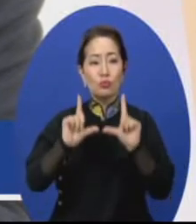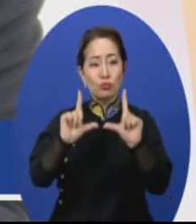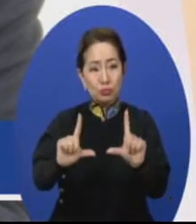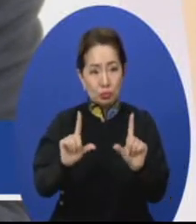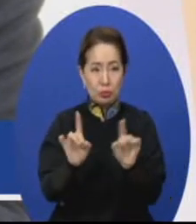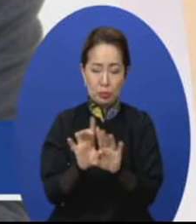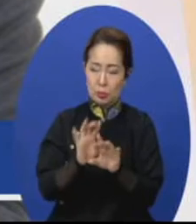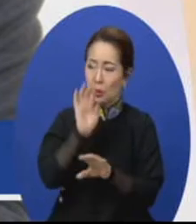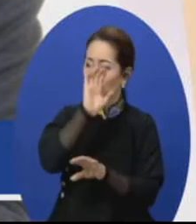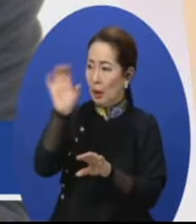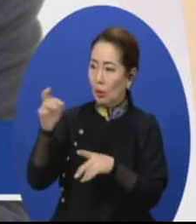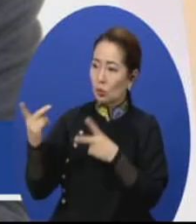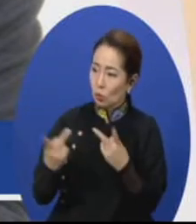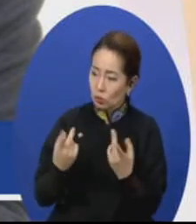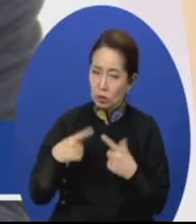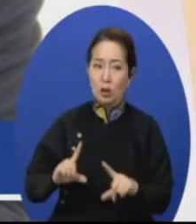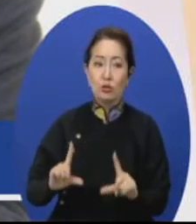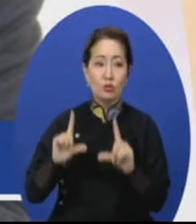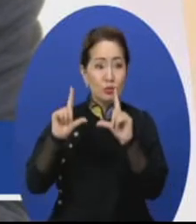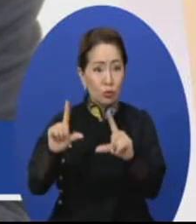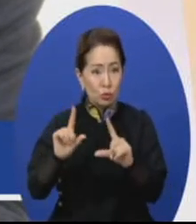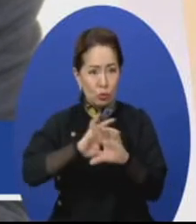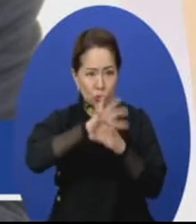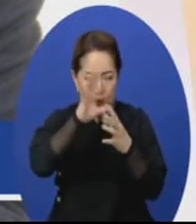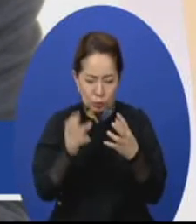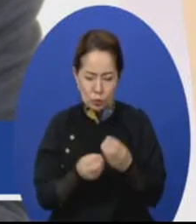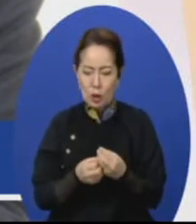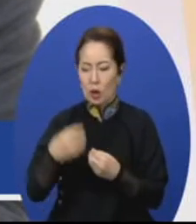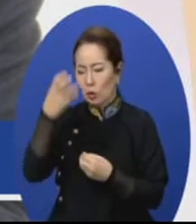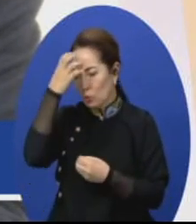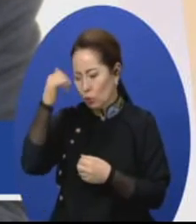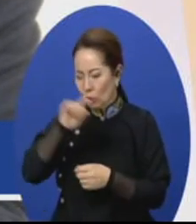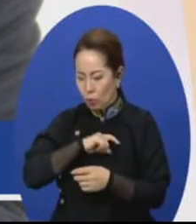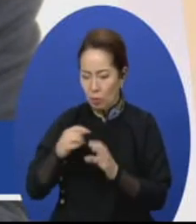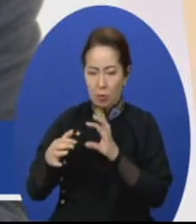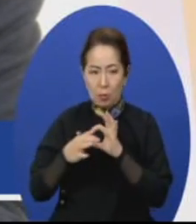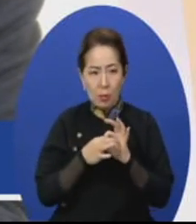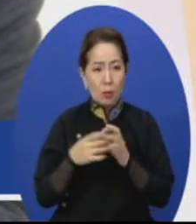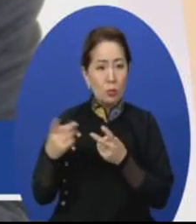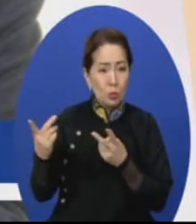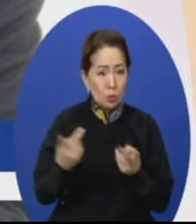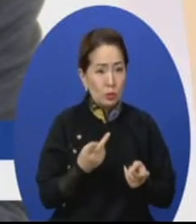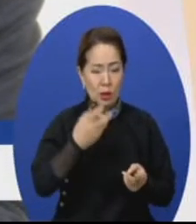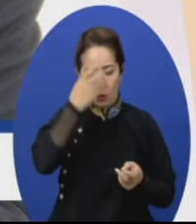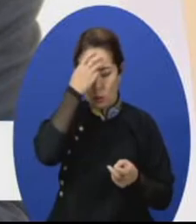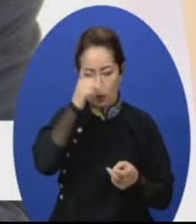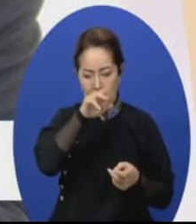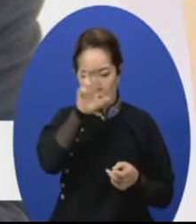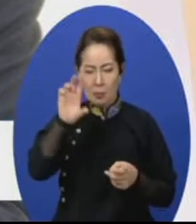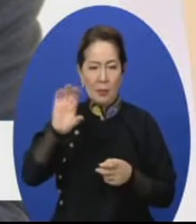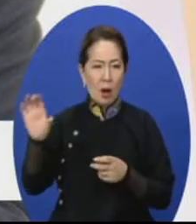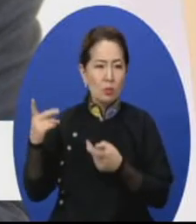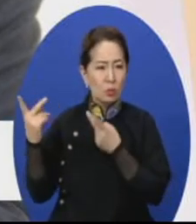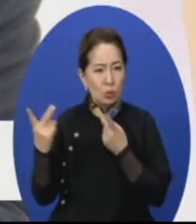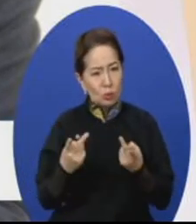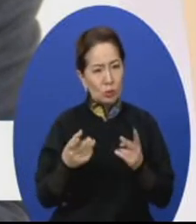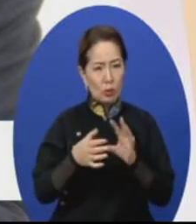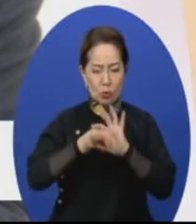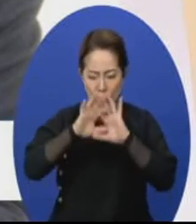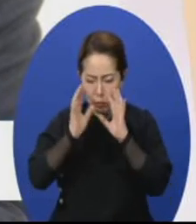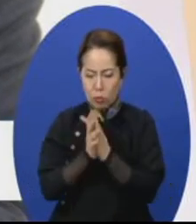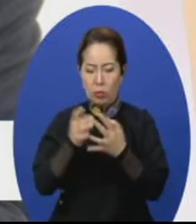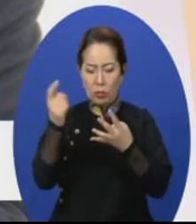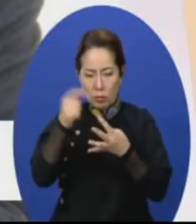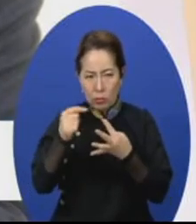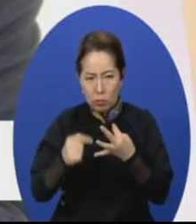шилжүүлсэн бүх үйлчлэгээ, төр хувийн гэрчлийн түншлэлд суурилсан бүх үйлчлэгээ, төр төрийн бус байгууллагын хооронд байгуулсан бүх төрлийн үйлчлэгээ,